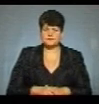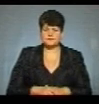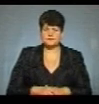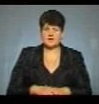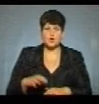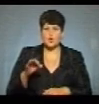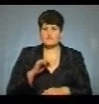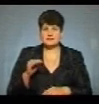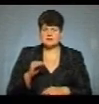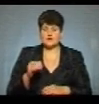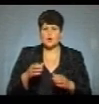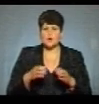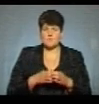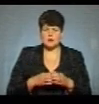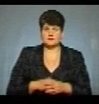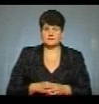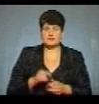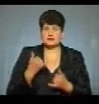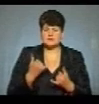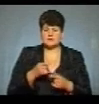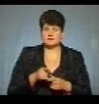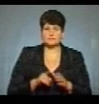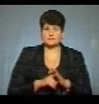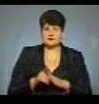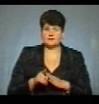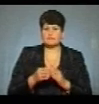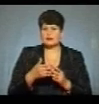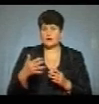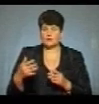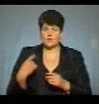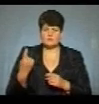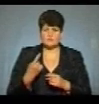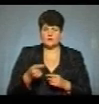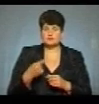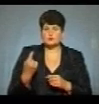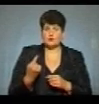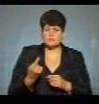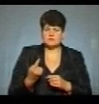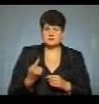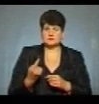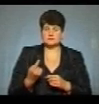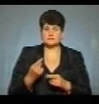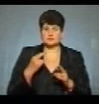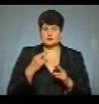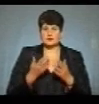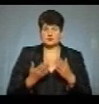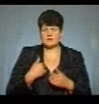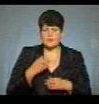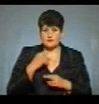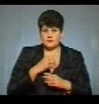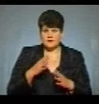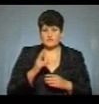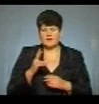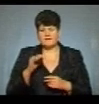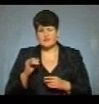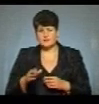значить, офіцер громади, і він зараз запущений в декількох областях. В Тернопільській області, якщо не помиляюсь, чи квітні, чи березні місяці,